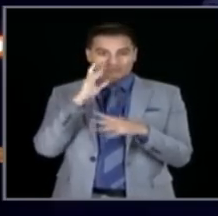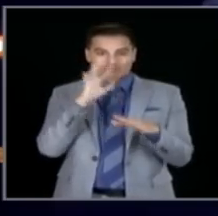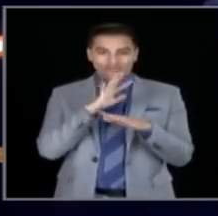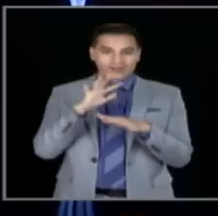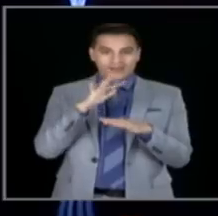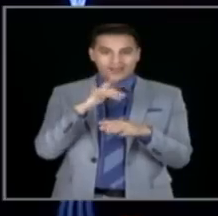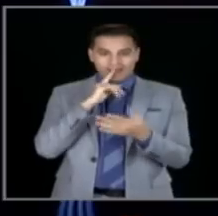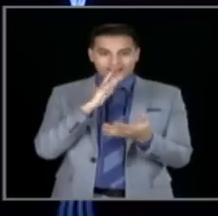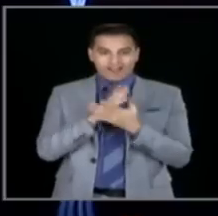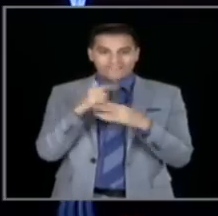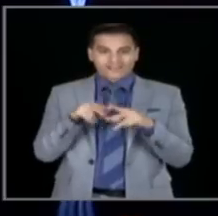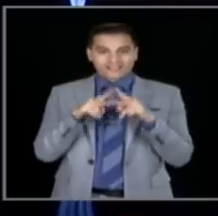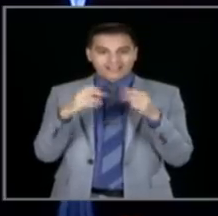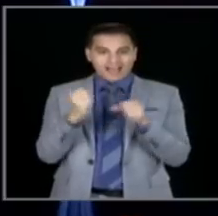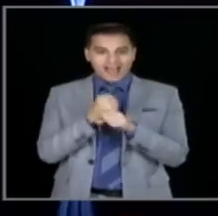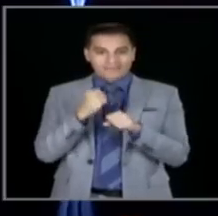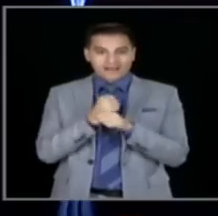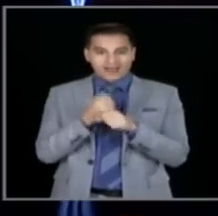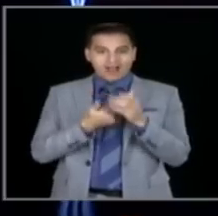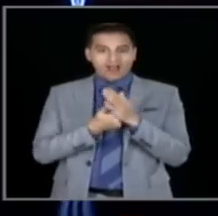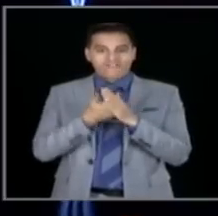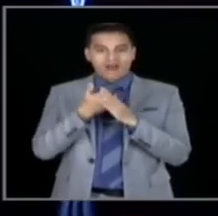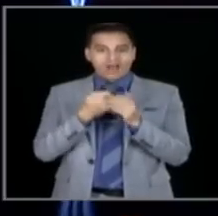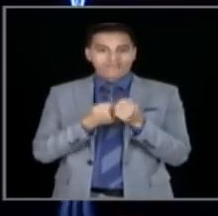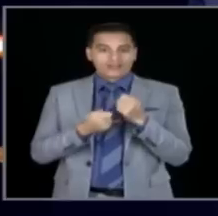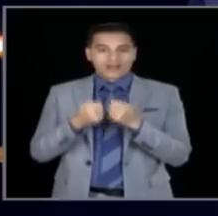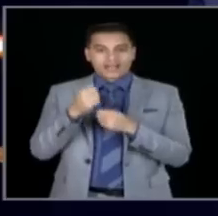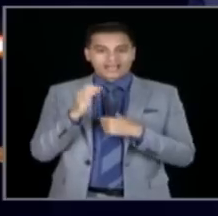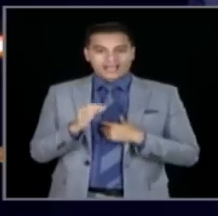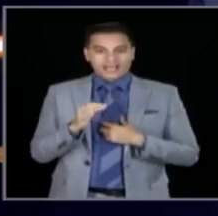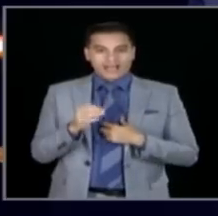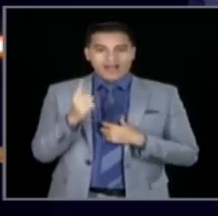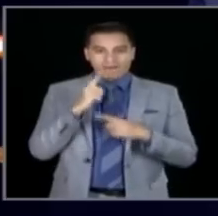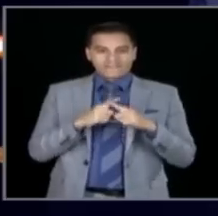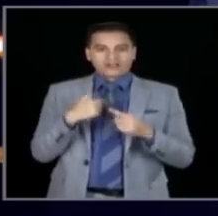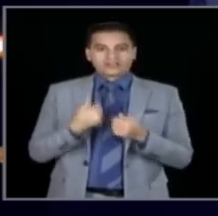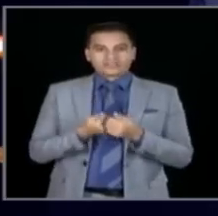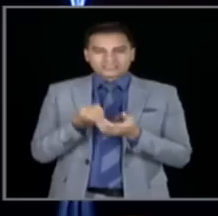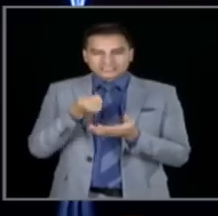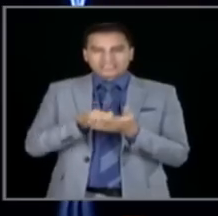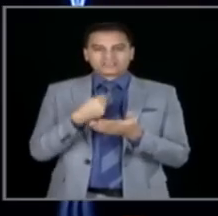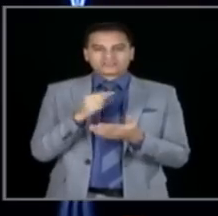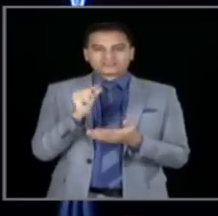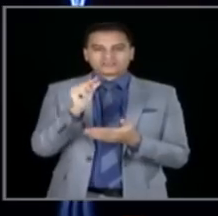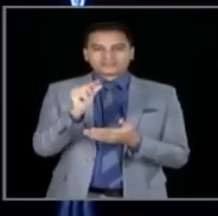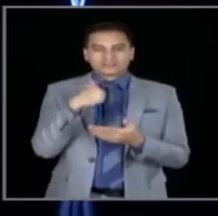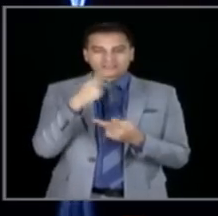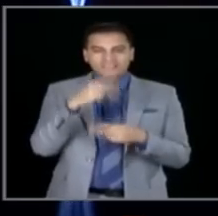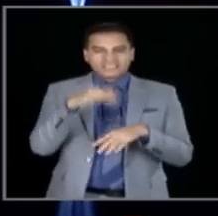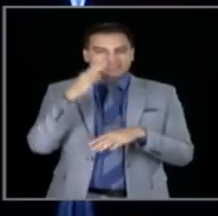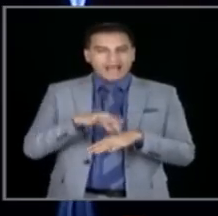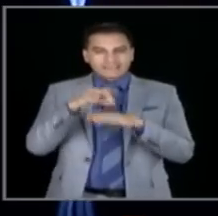شاء الله، يعني في اختلاف الأفضل طبعا جامد جدا. ممكن أضيف حاجة صغيرة كده؟ اتفضل. في ناس كده